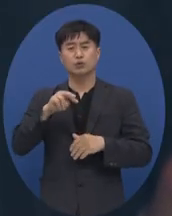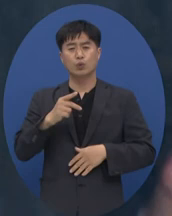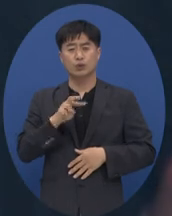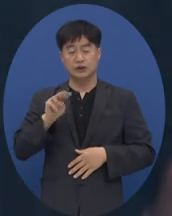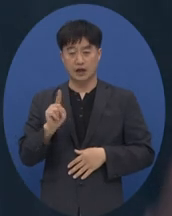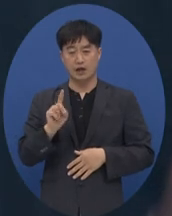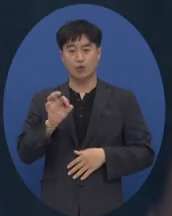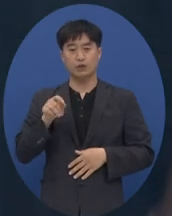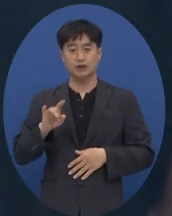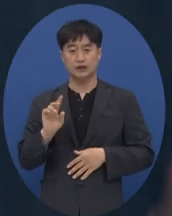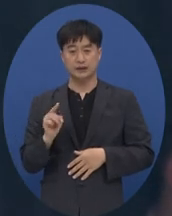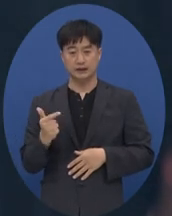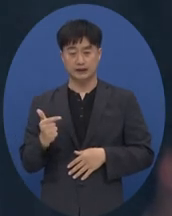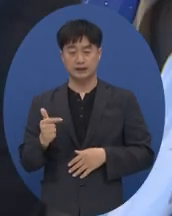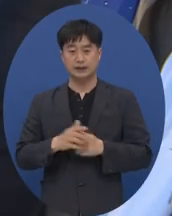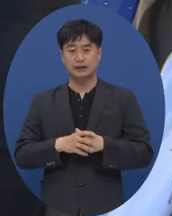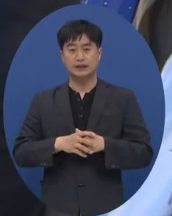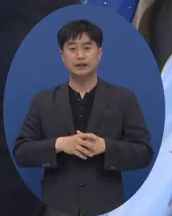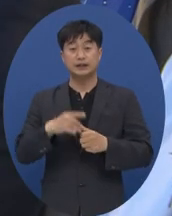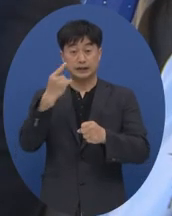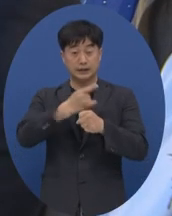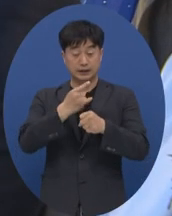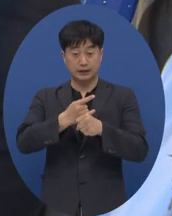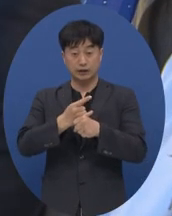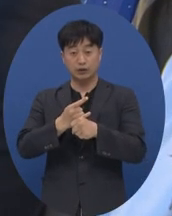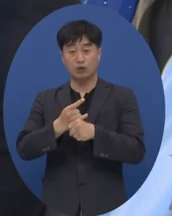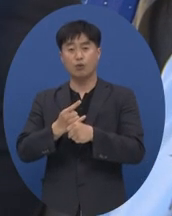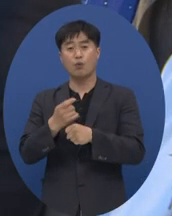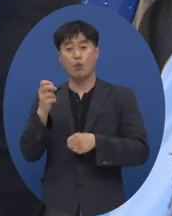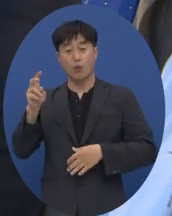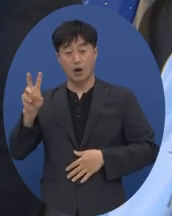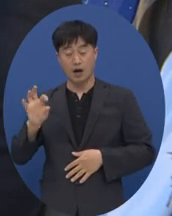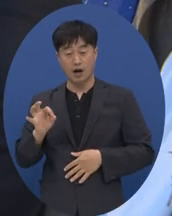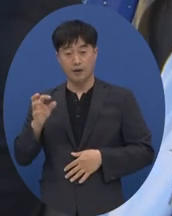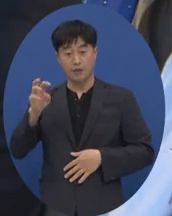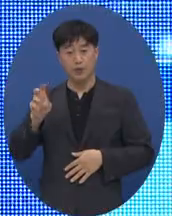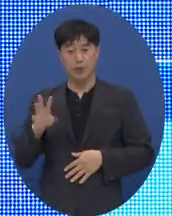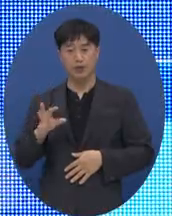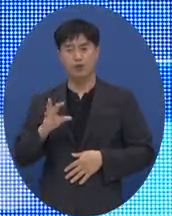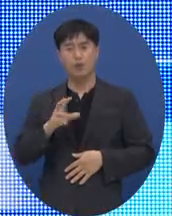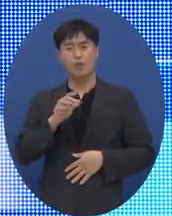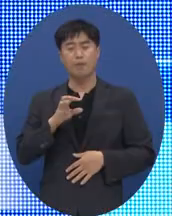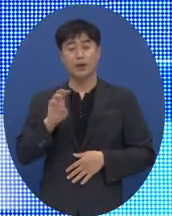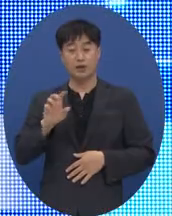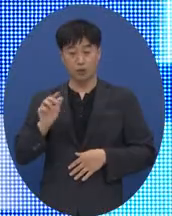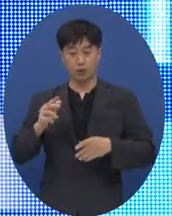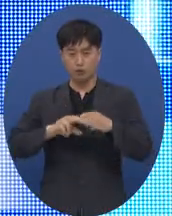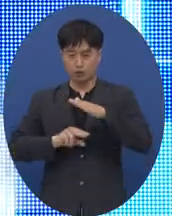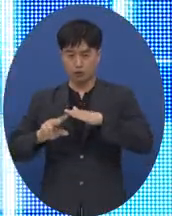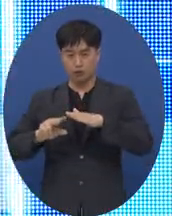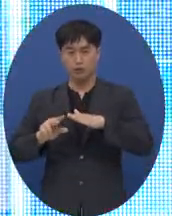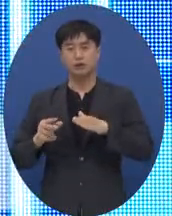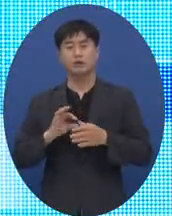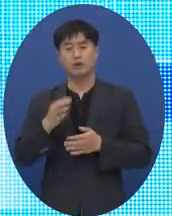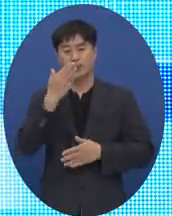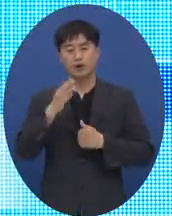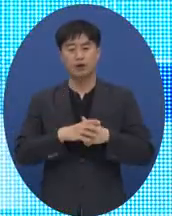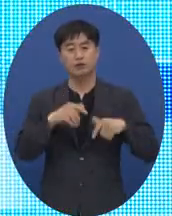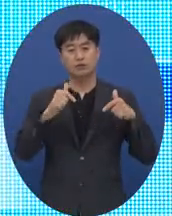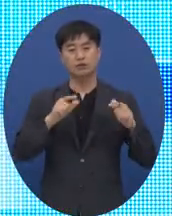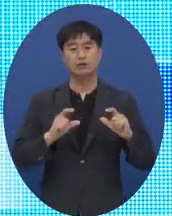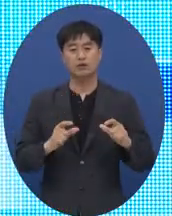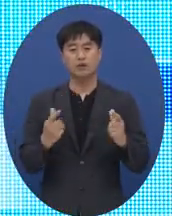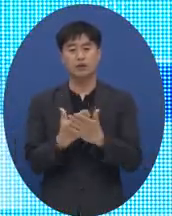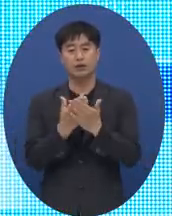원시선을, 시흥시청 광명 구간은 월곶 판교선을 환승할 수 있습니다. 우리 경기 서부 지역의 발전뿐만